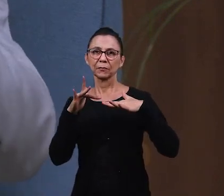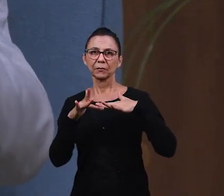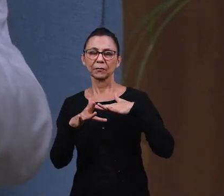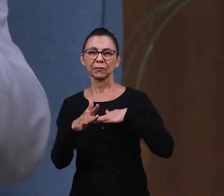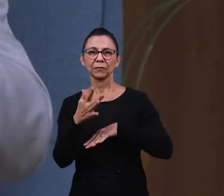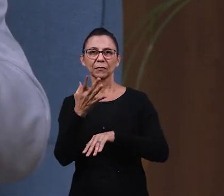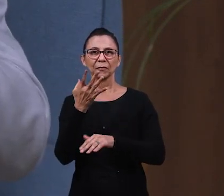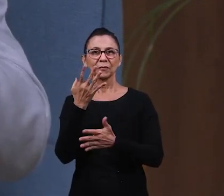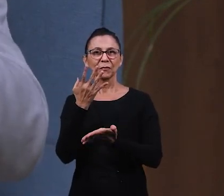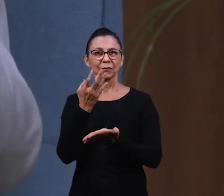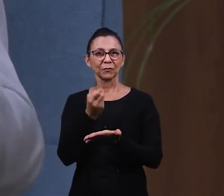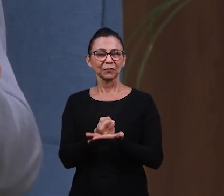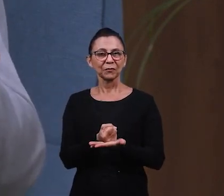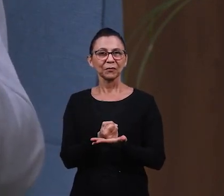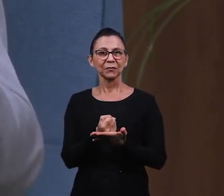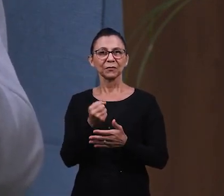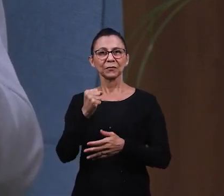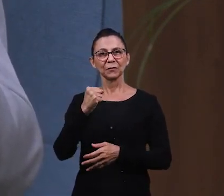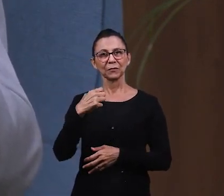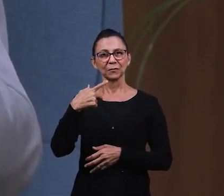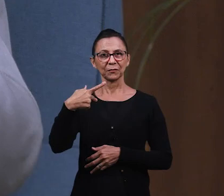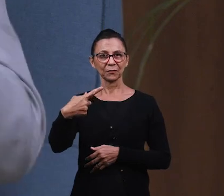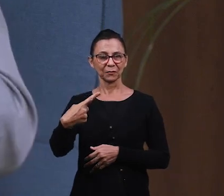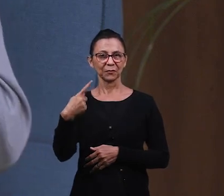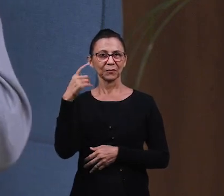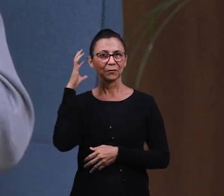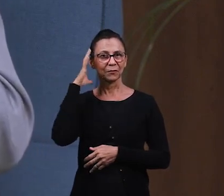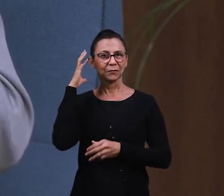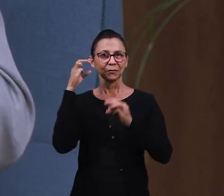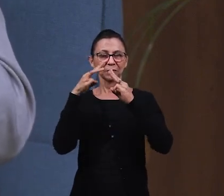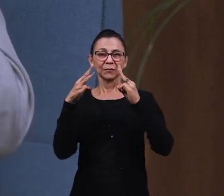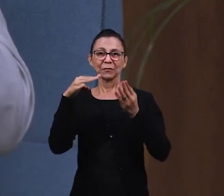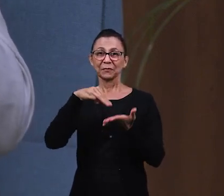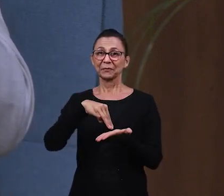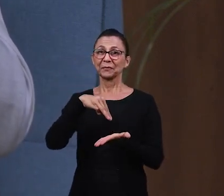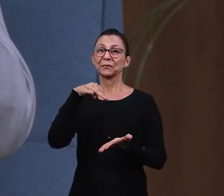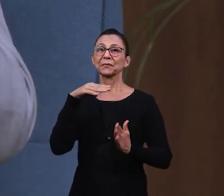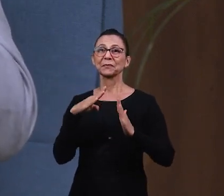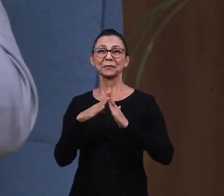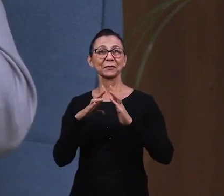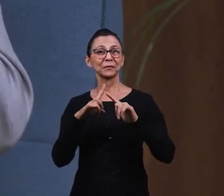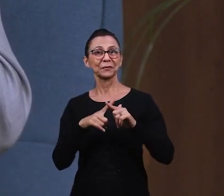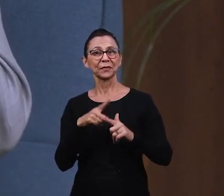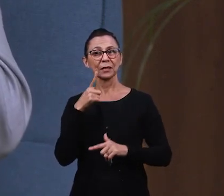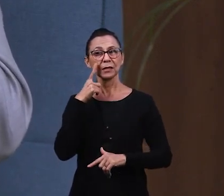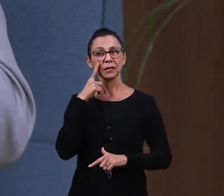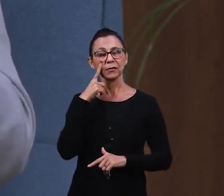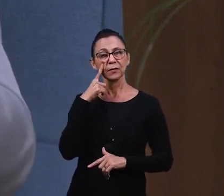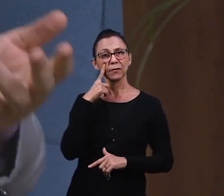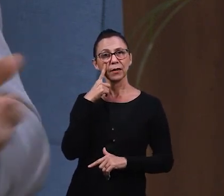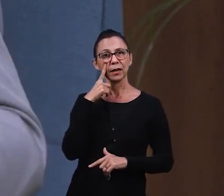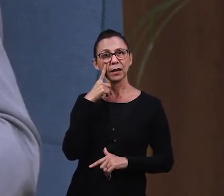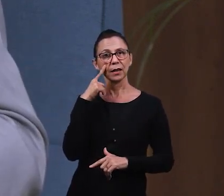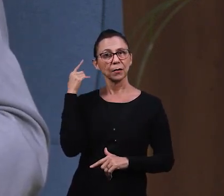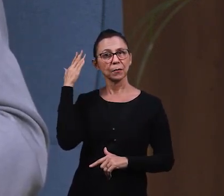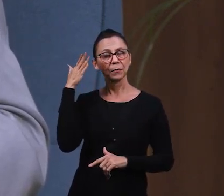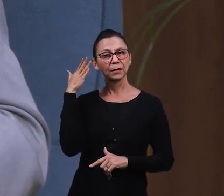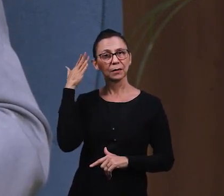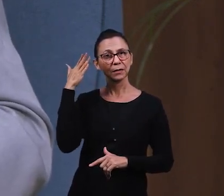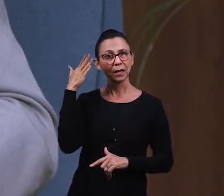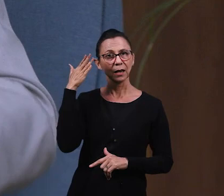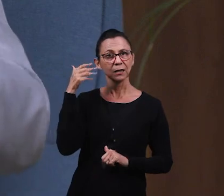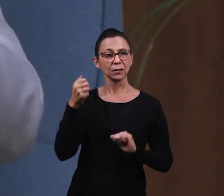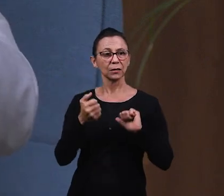réseaux sociaux et télécharger les applications de l'Église chrétienne Maranatha et de la Radio Manaïm. Écoutez des louanges et des messages